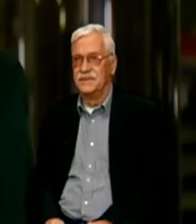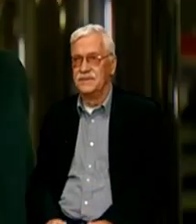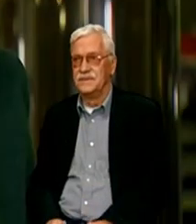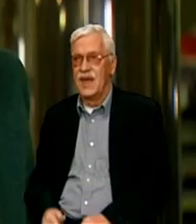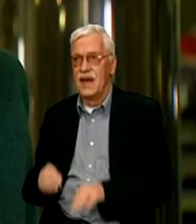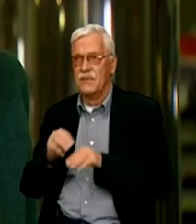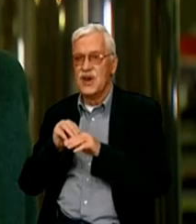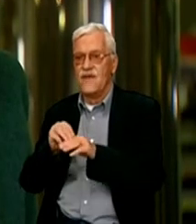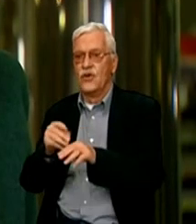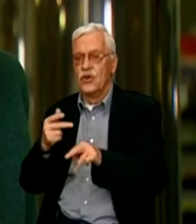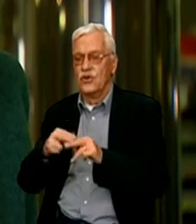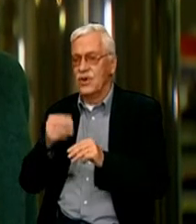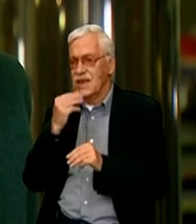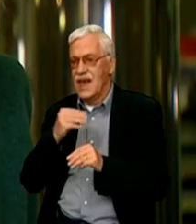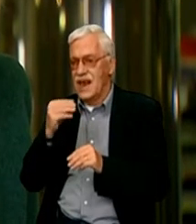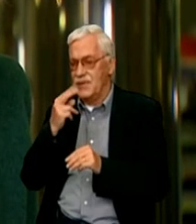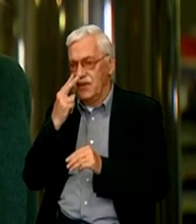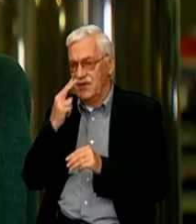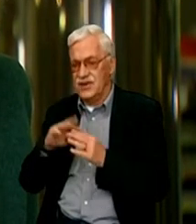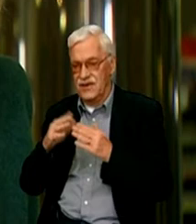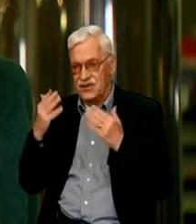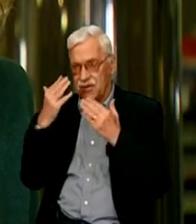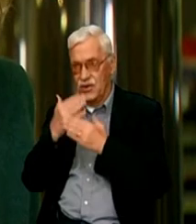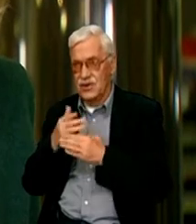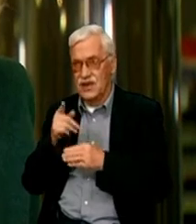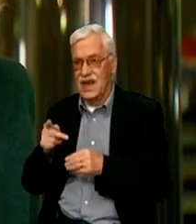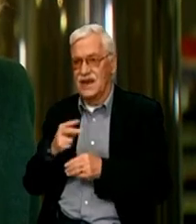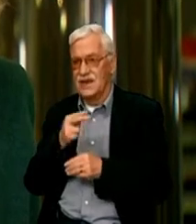Przewodnik, który najlepiej widzi w ciemności, takie rzeczy